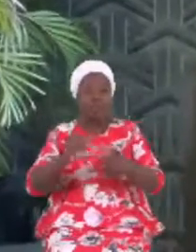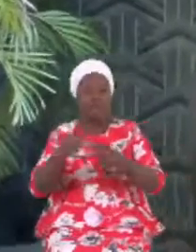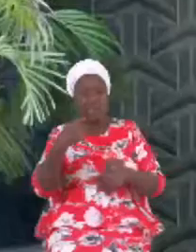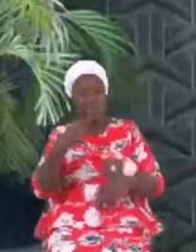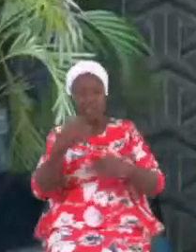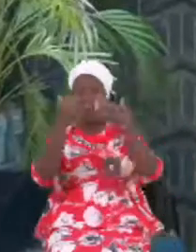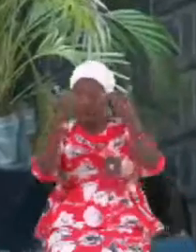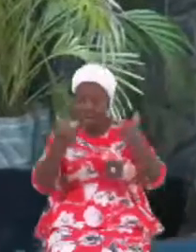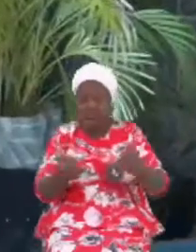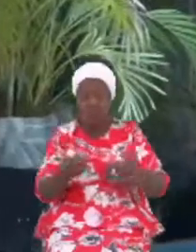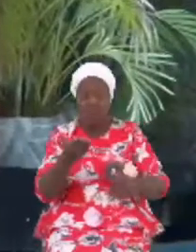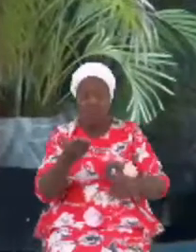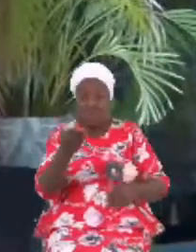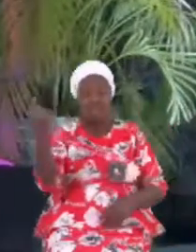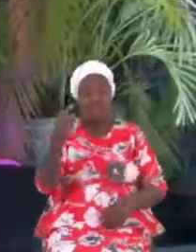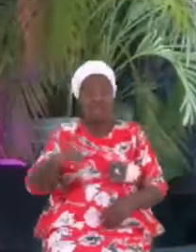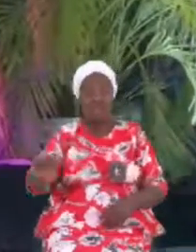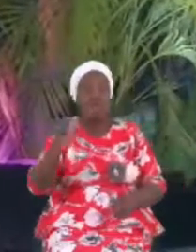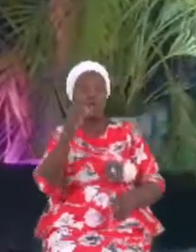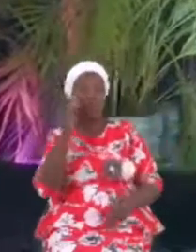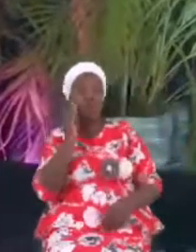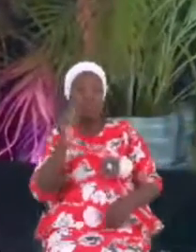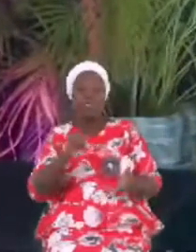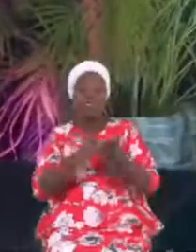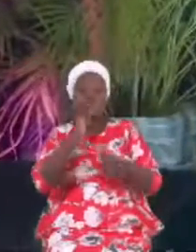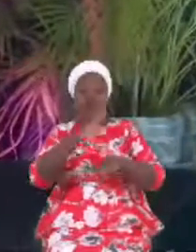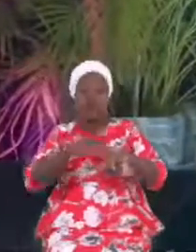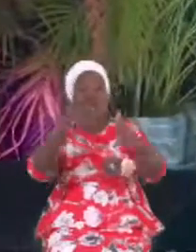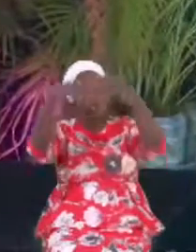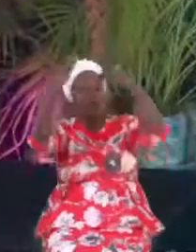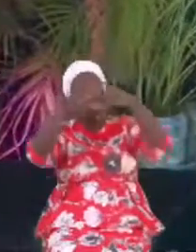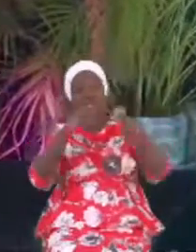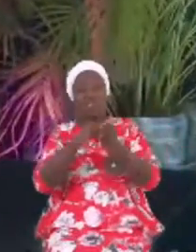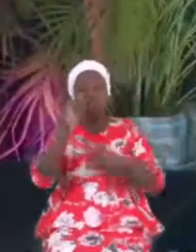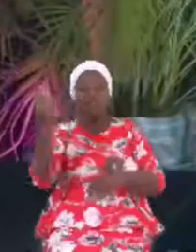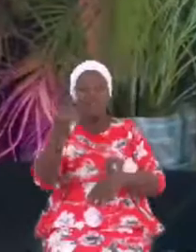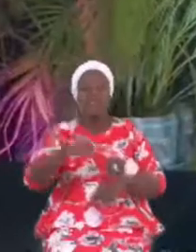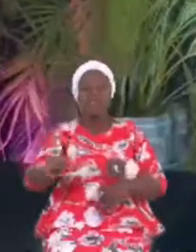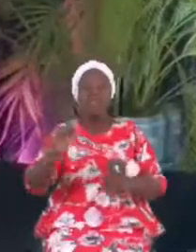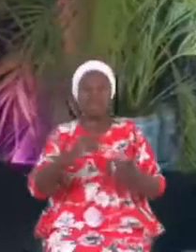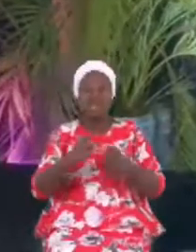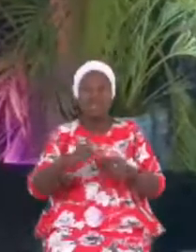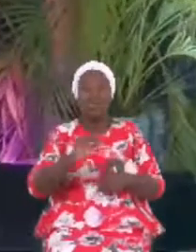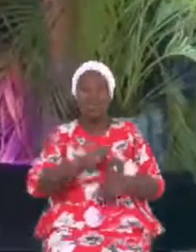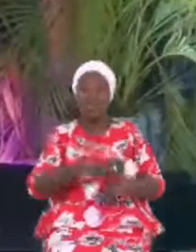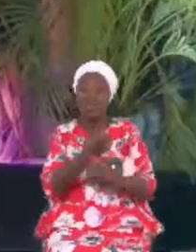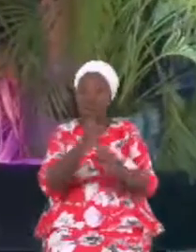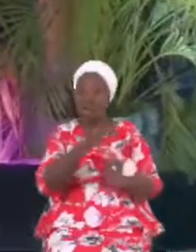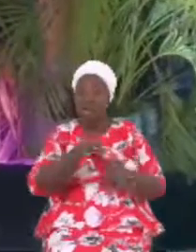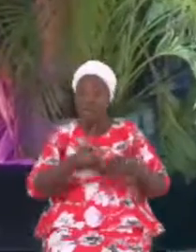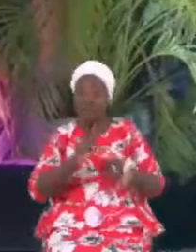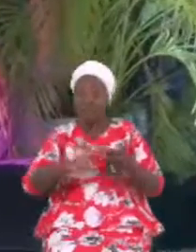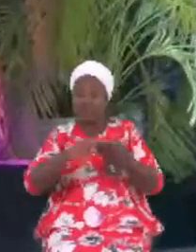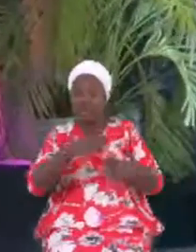maintenant, il y a une maison éternelle qu'on appelle le ciel. C'est éternel. Et comme je vous ai sauvé, je vous ai